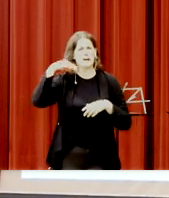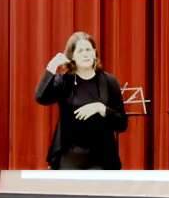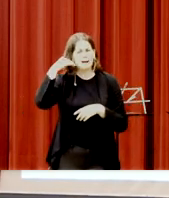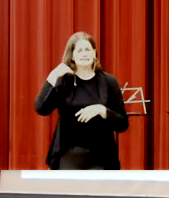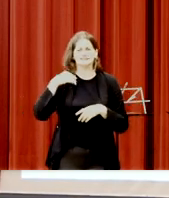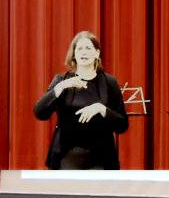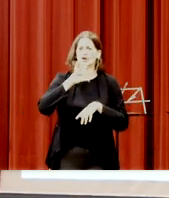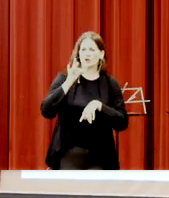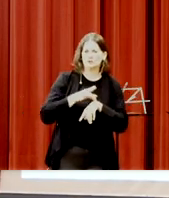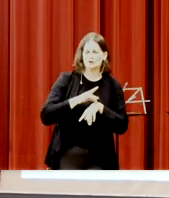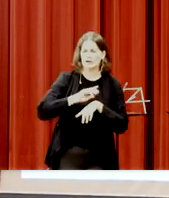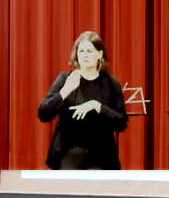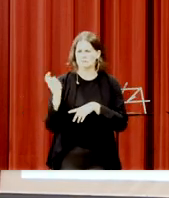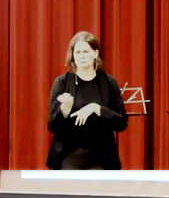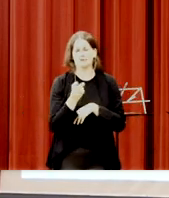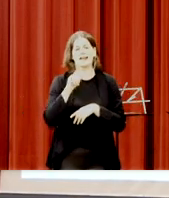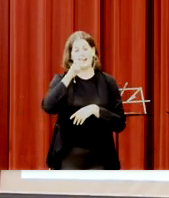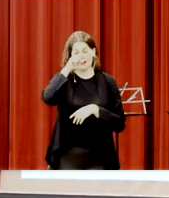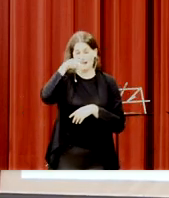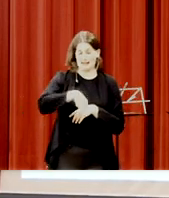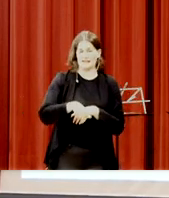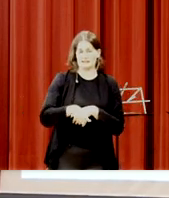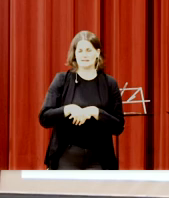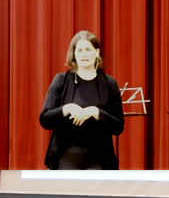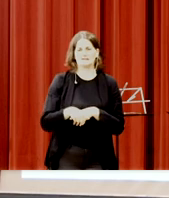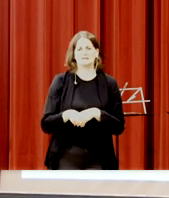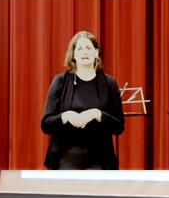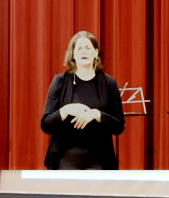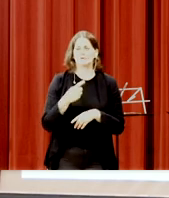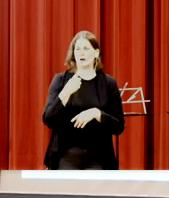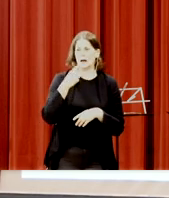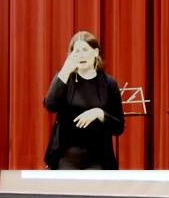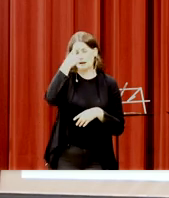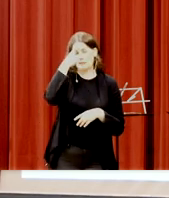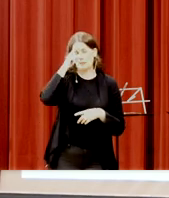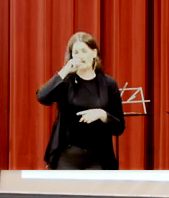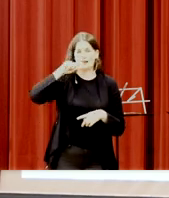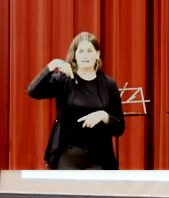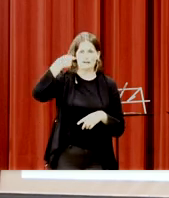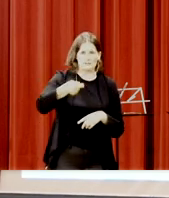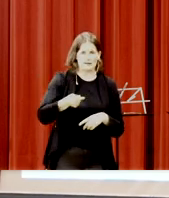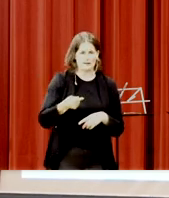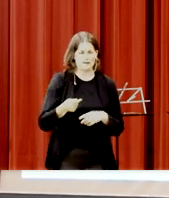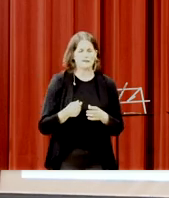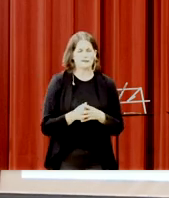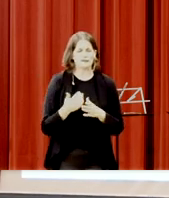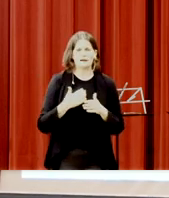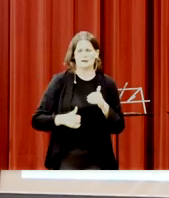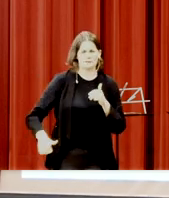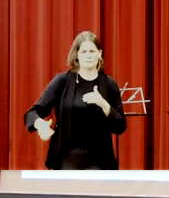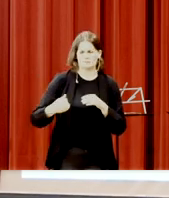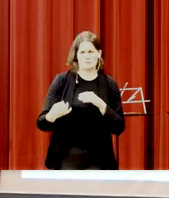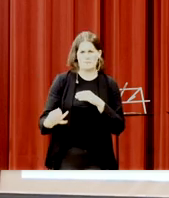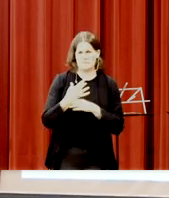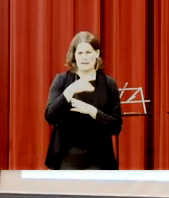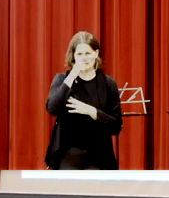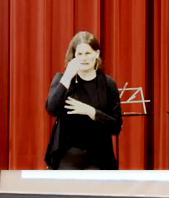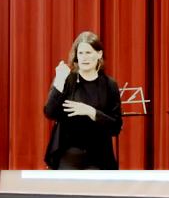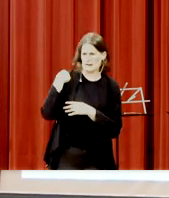superant aquestes xifres. Aquest fet, que és un objectiu, són dades, hauria de ser, i de fet ens ompli